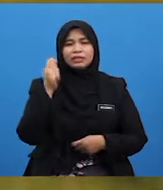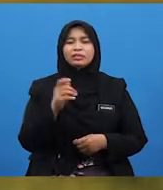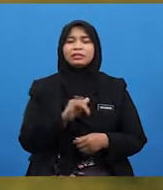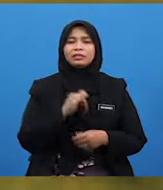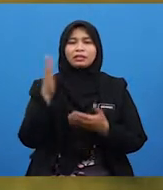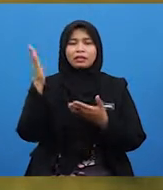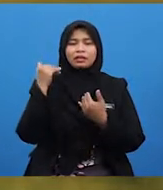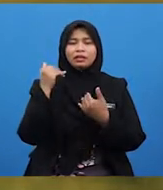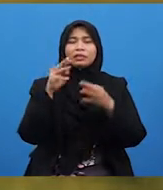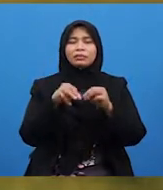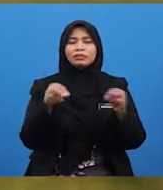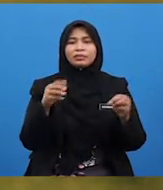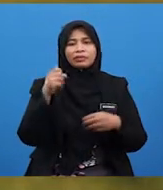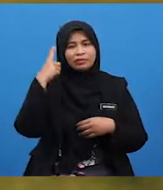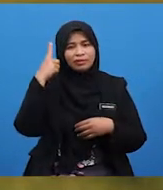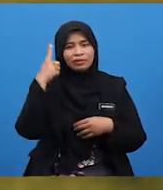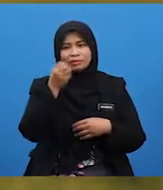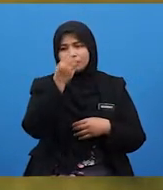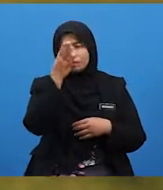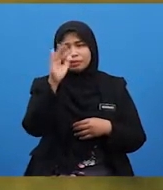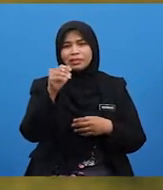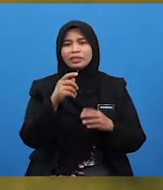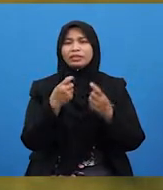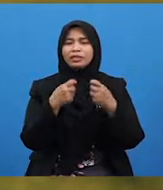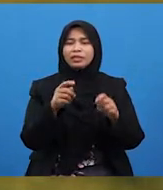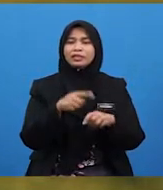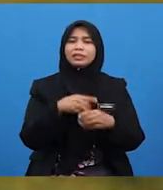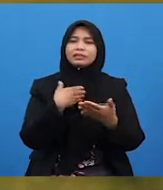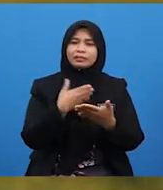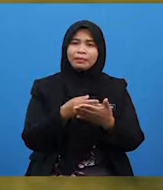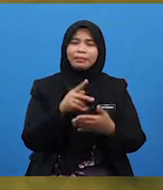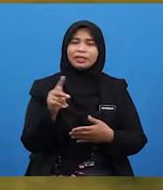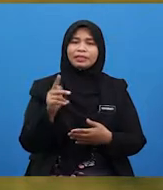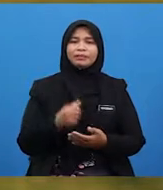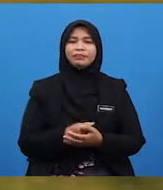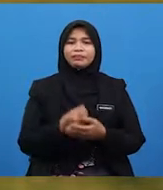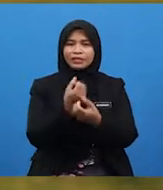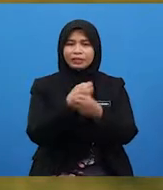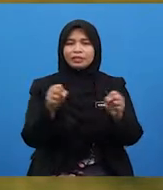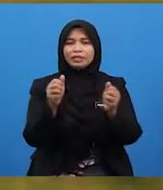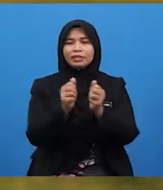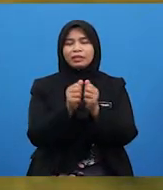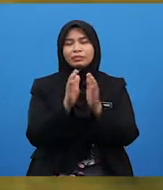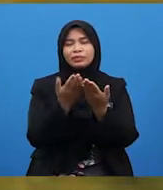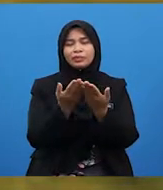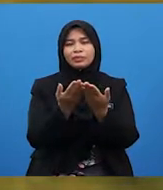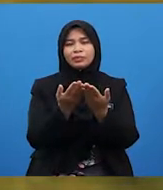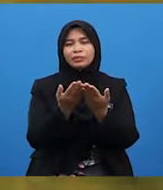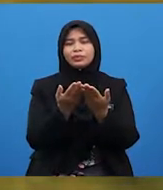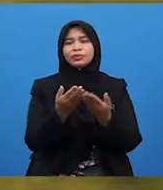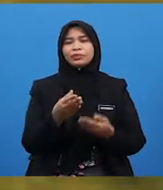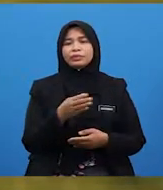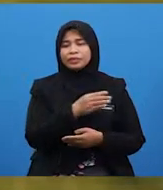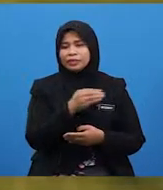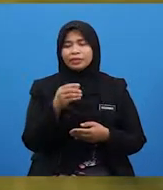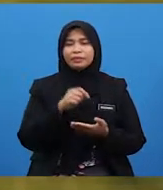murid-murid faham maklumat yang telah disampaikan. Sekarang, bersedia dengan pensel dan buku nota. Mari